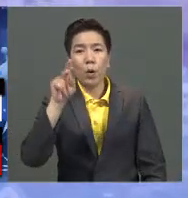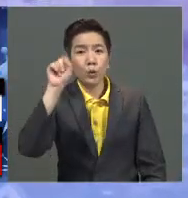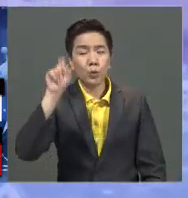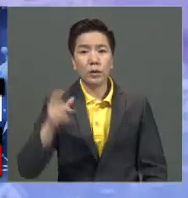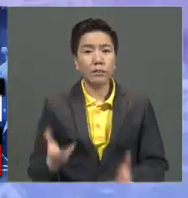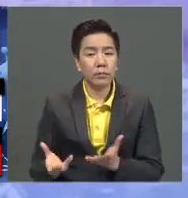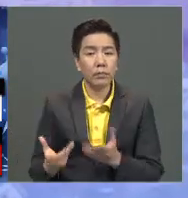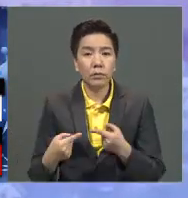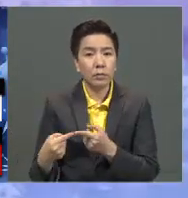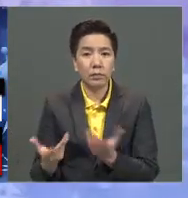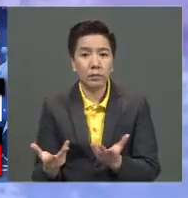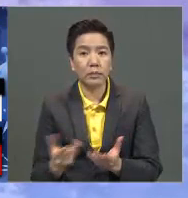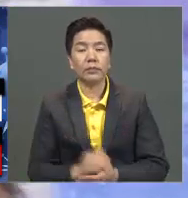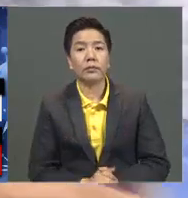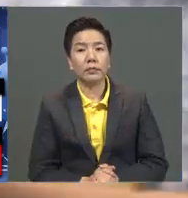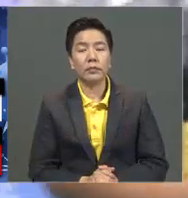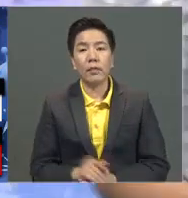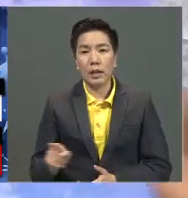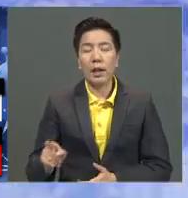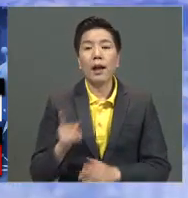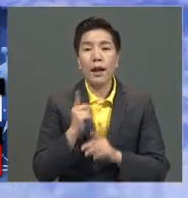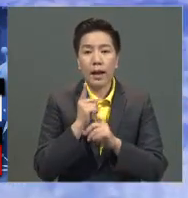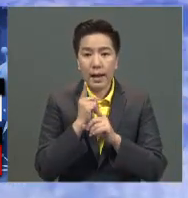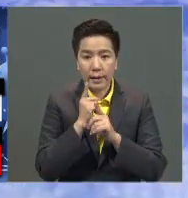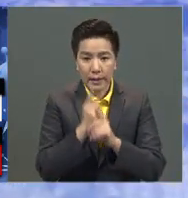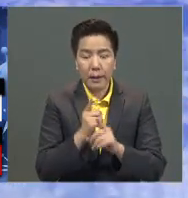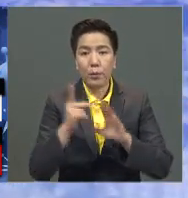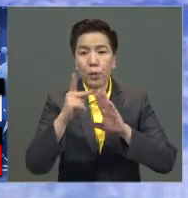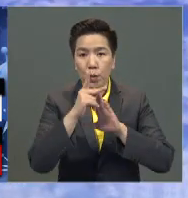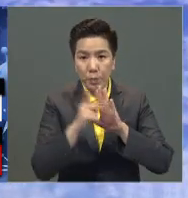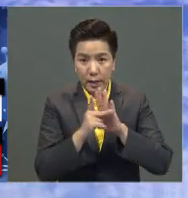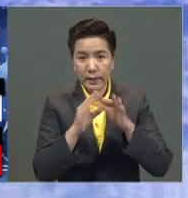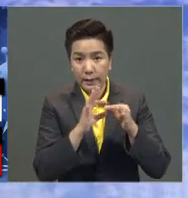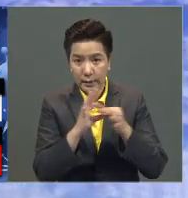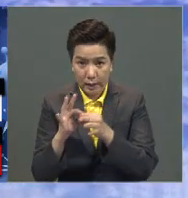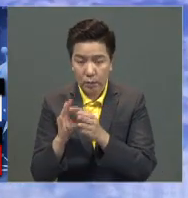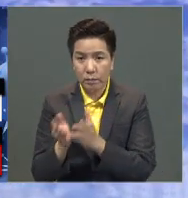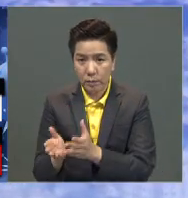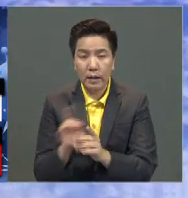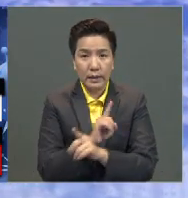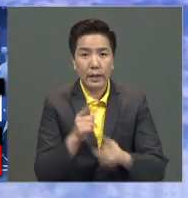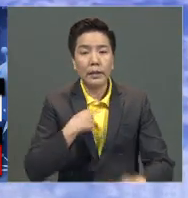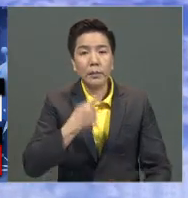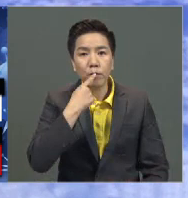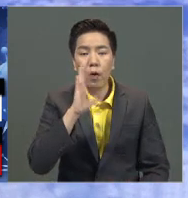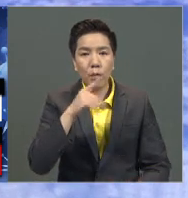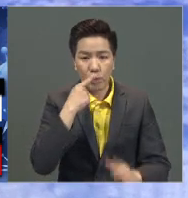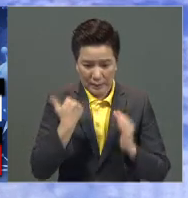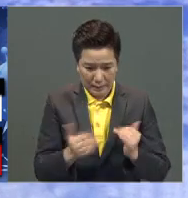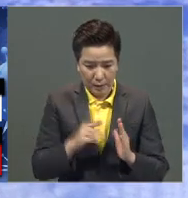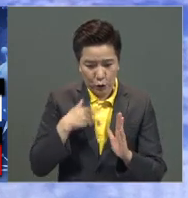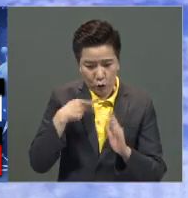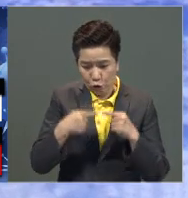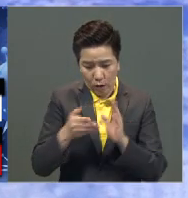จะยังไงต่อครับ อันนั้นก็ต้องว่าไปตามกฎหมายที่เกี่ยวข้องนะครับแต่นี้ผมกำลังพูดถึงการต่อพรกฉุกเฉิน